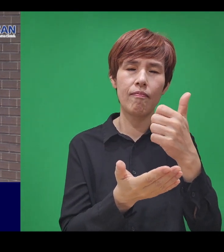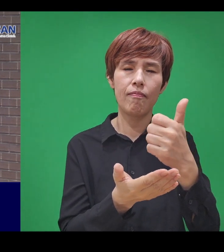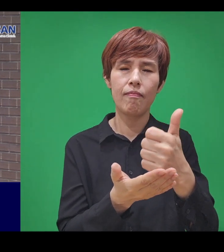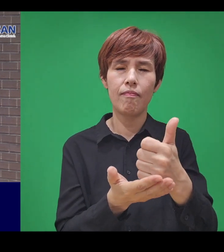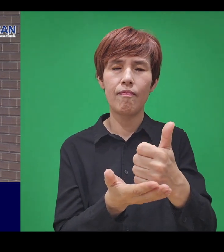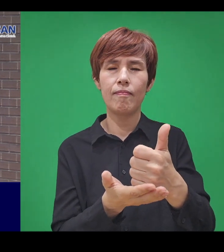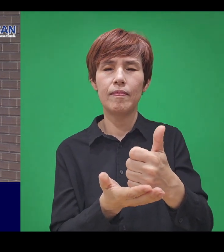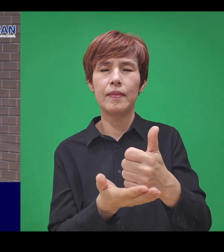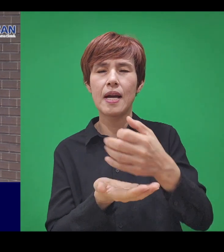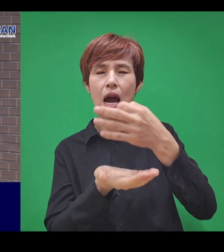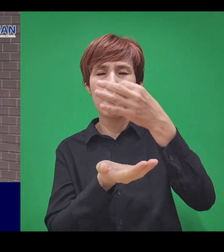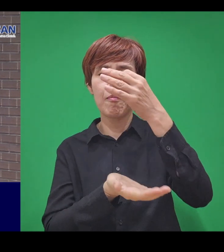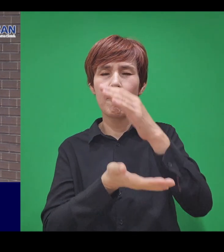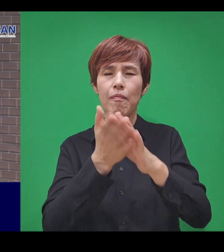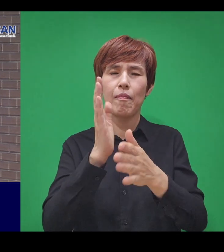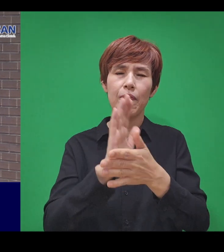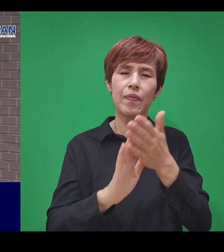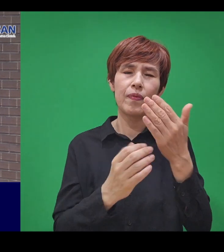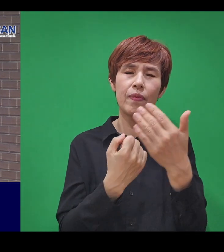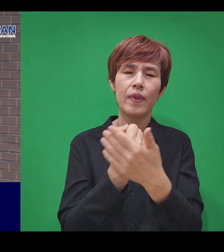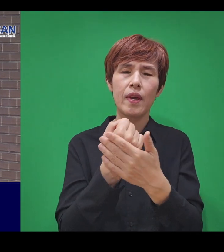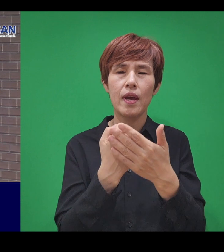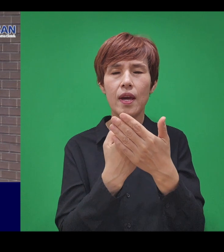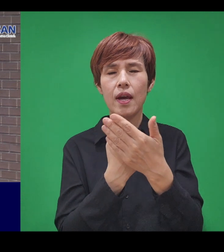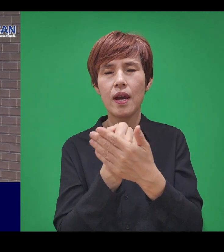하나님의 값없는 은혜,